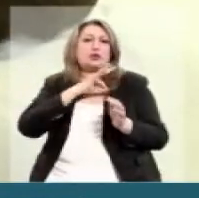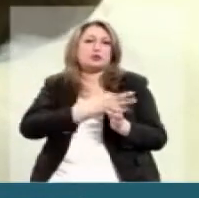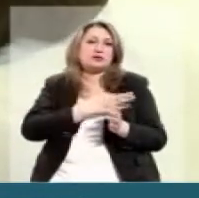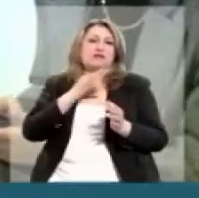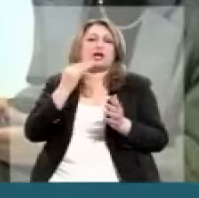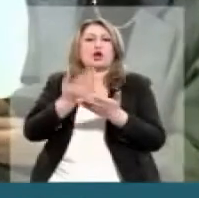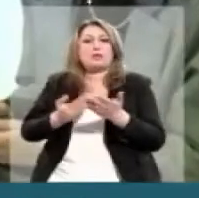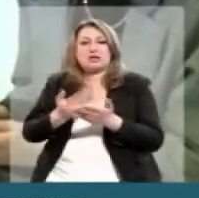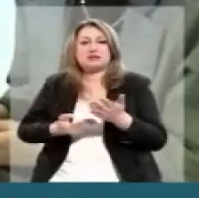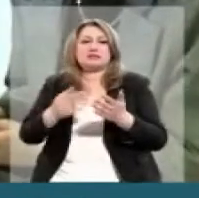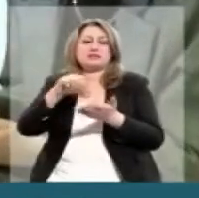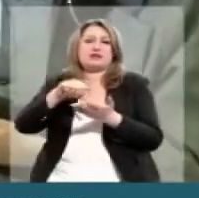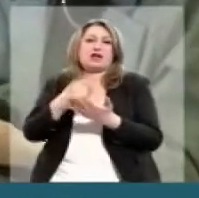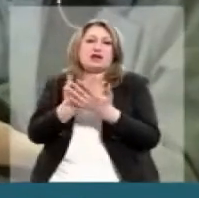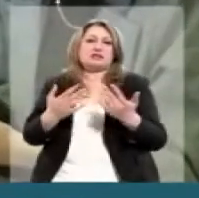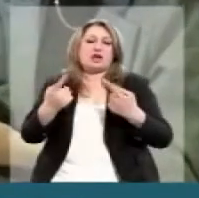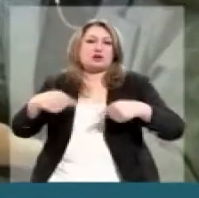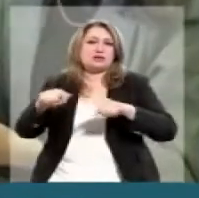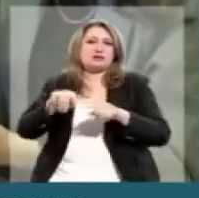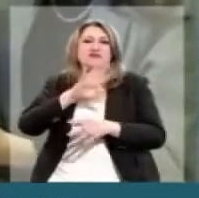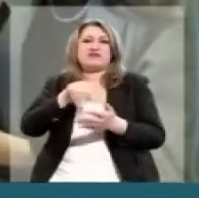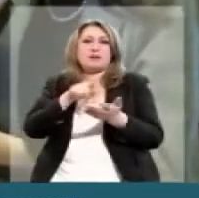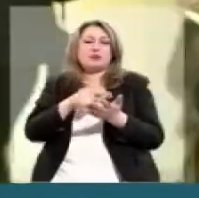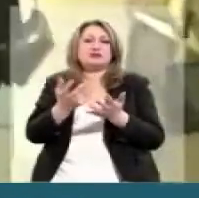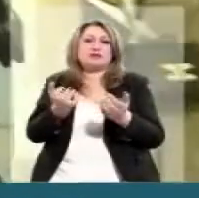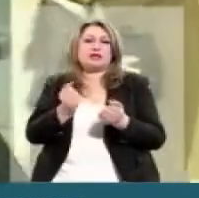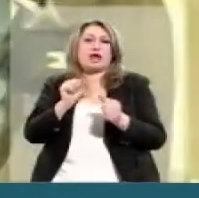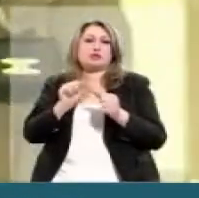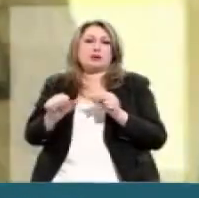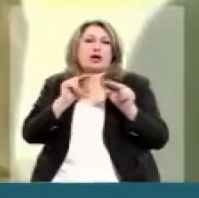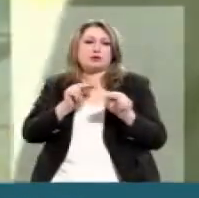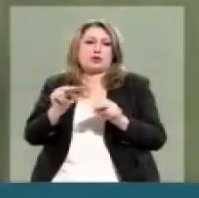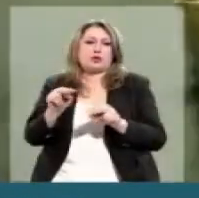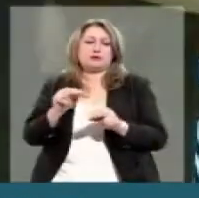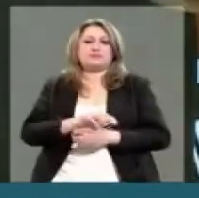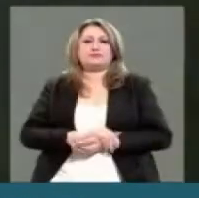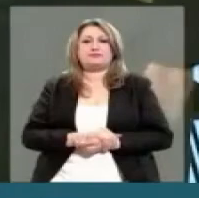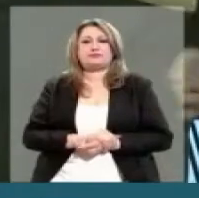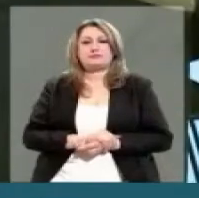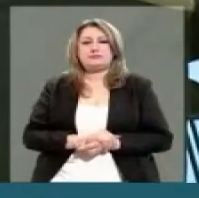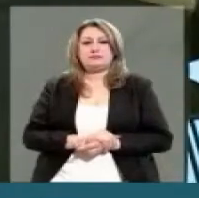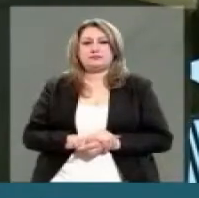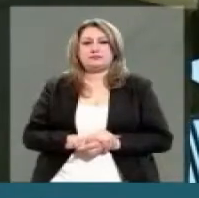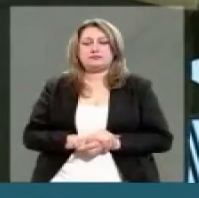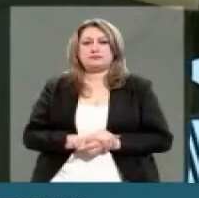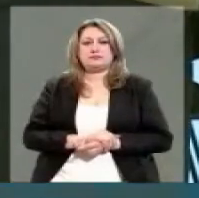юристов и рекомендации представителей различных ведомств. Все вопросы взяты на особый контроль. Диас Наспаев, Олег Сытник, телеканал Костанай.